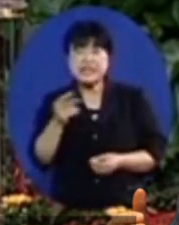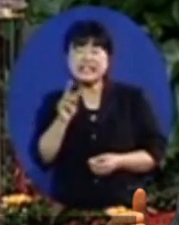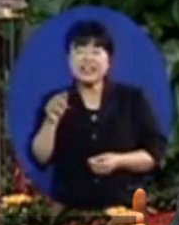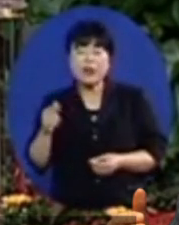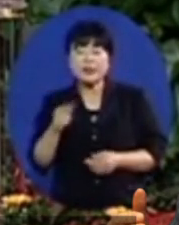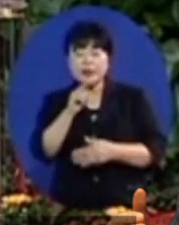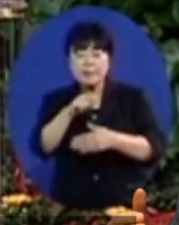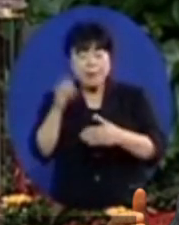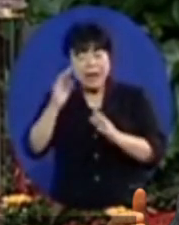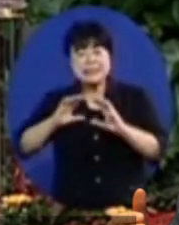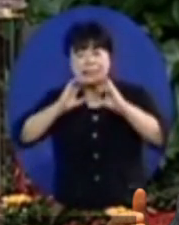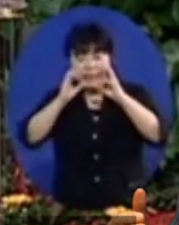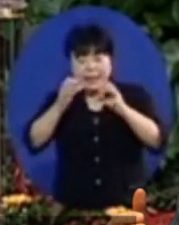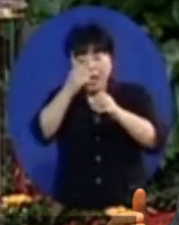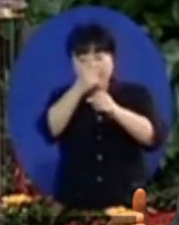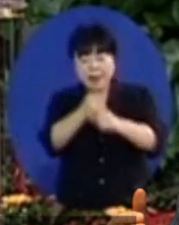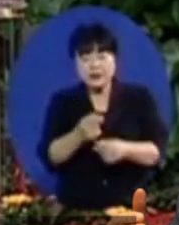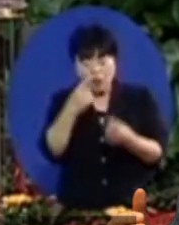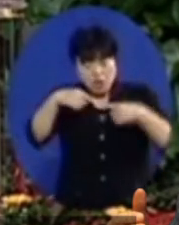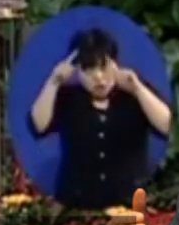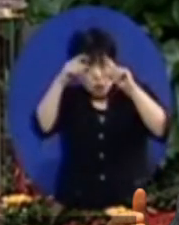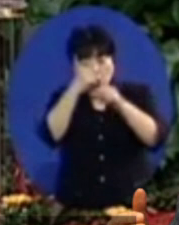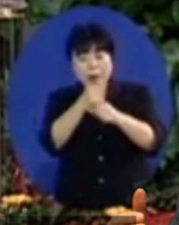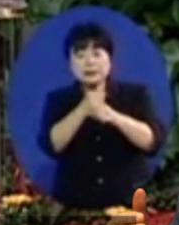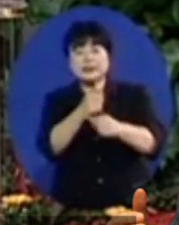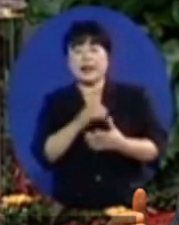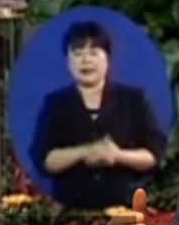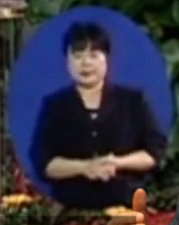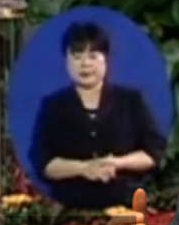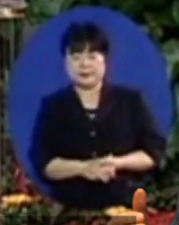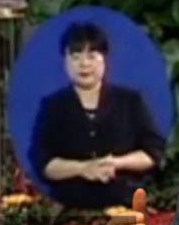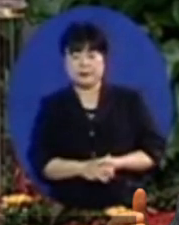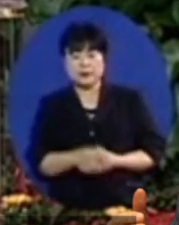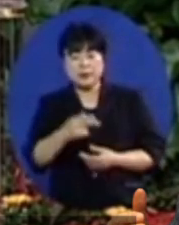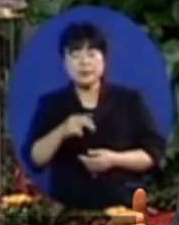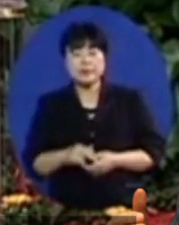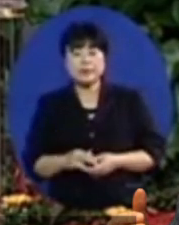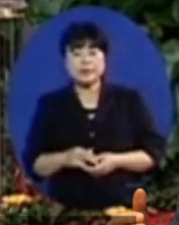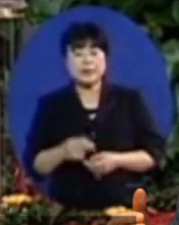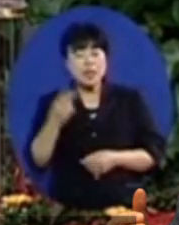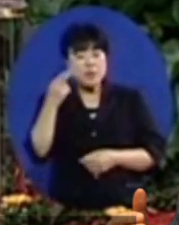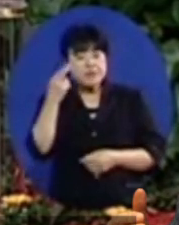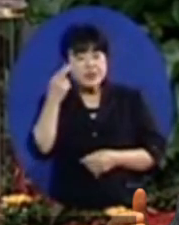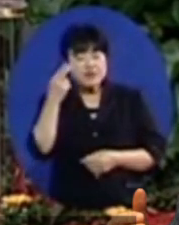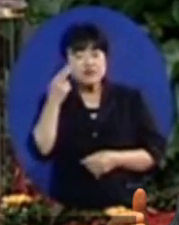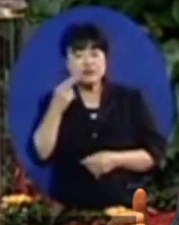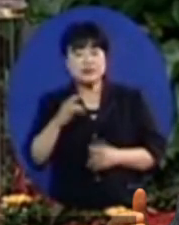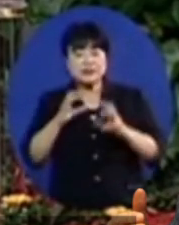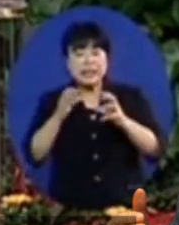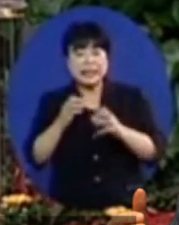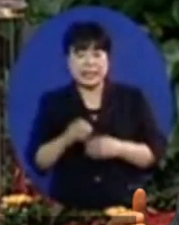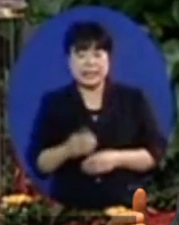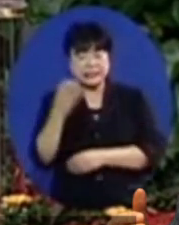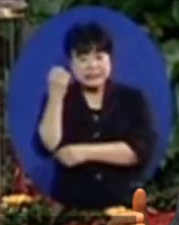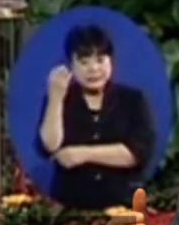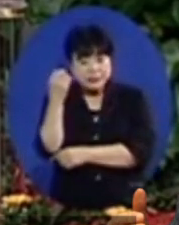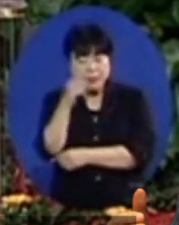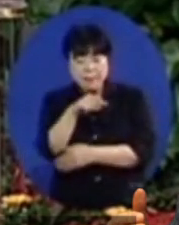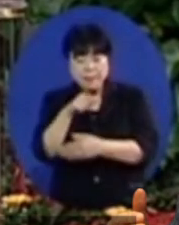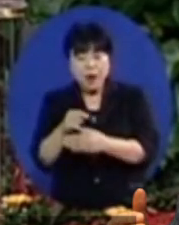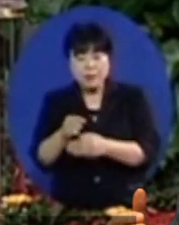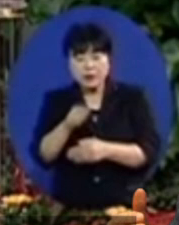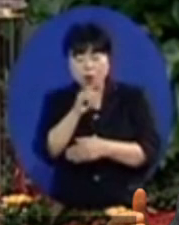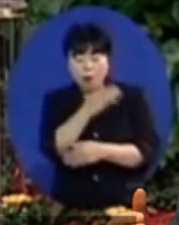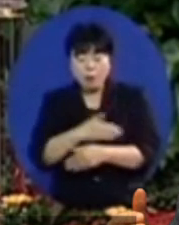마음은 천국도 만들고 지옥도 만든다고 했던 것입니다. 미국의 타임지에는 마음으로 몸을 치유하게라는